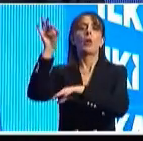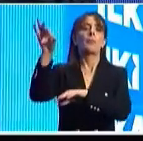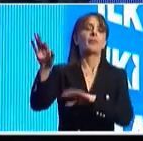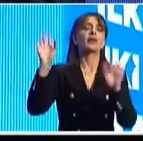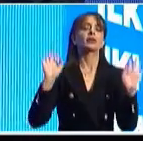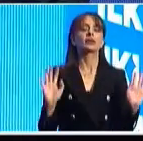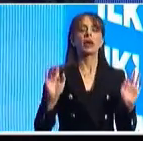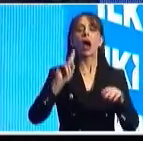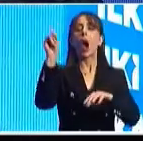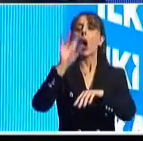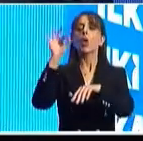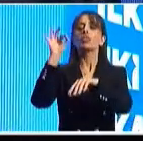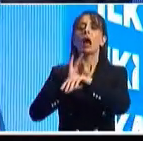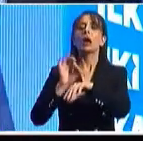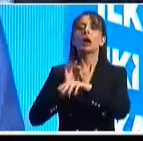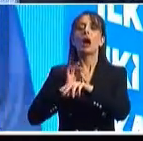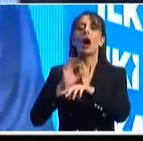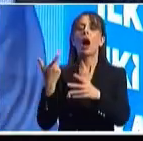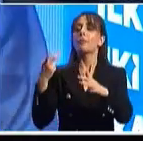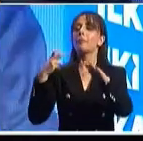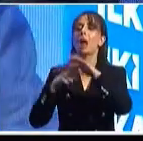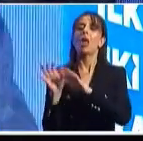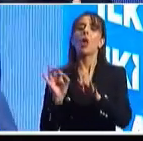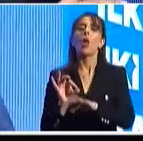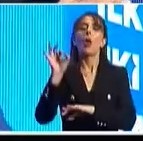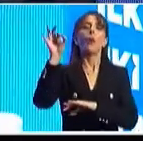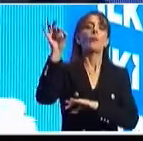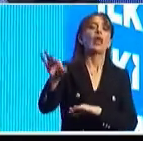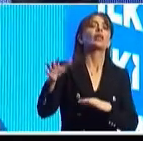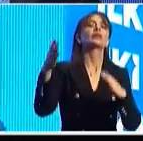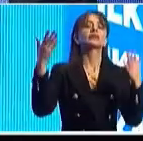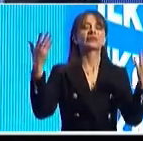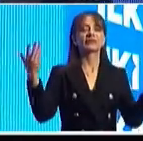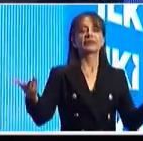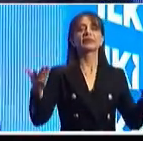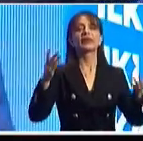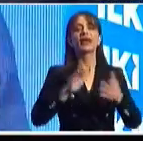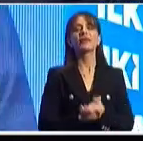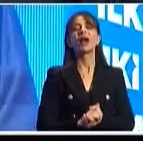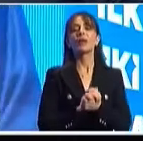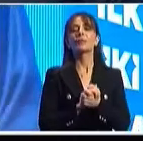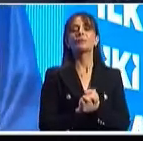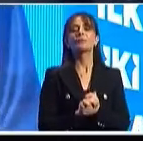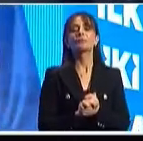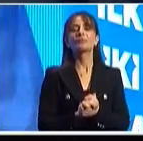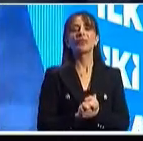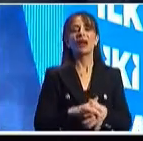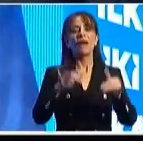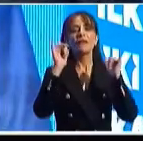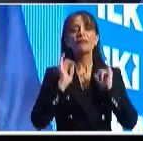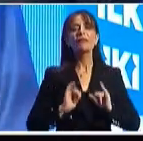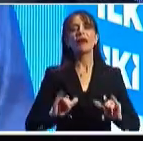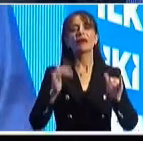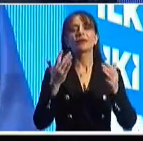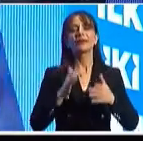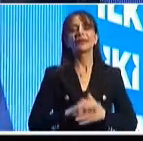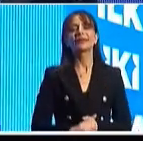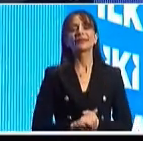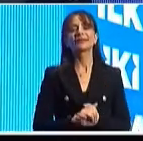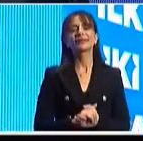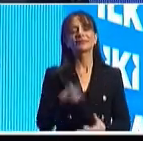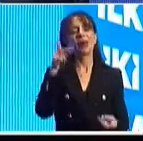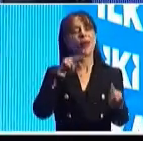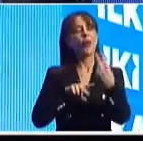dakikada toplu ulaşıma ulaşacak ve oradan toplu ulaşım ağlarıyla birlikte rahat, huzurlu bir